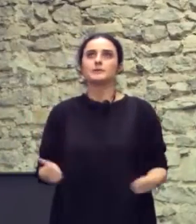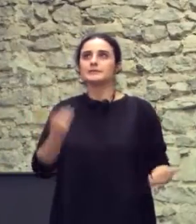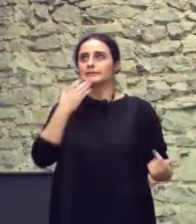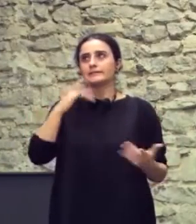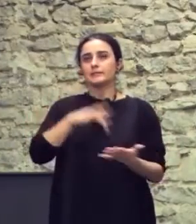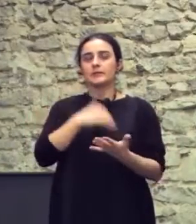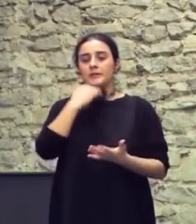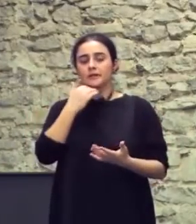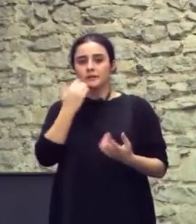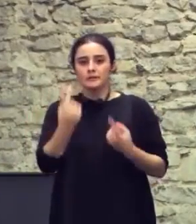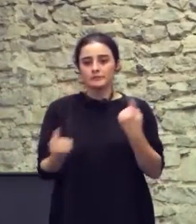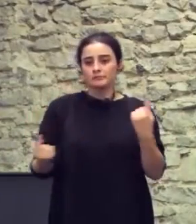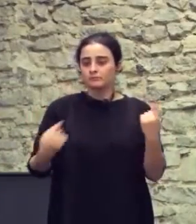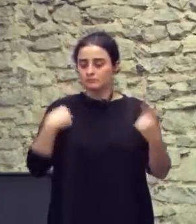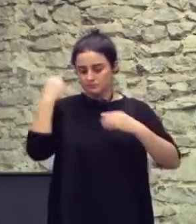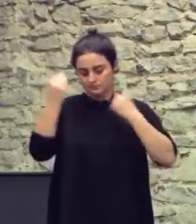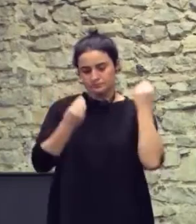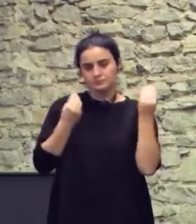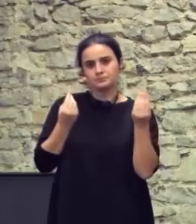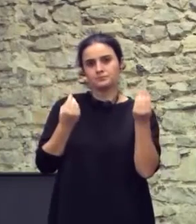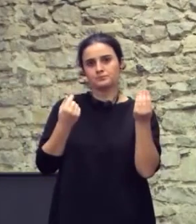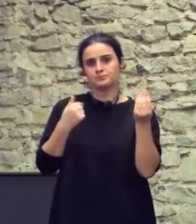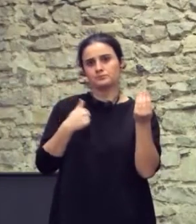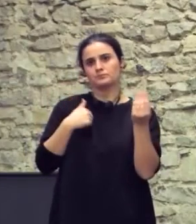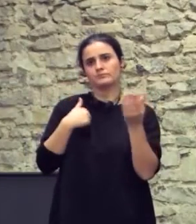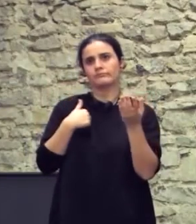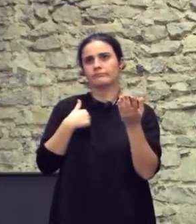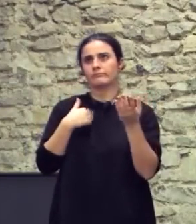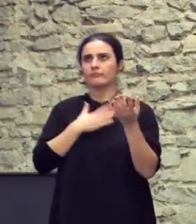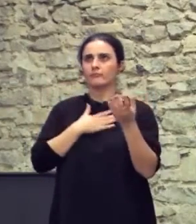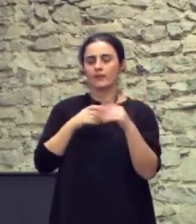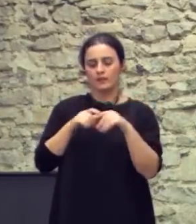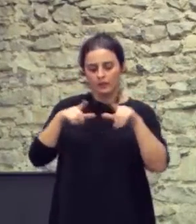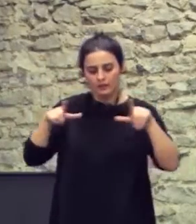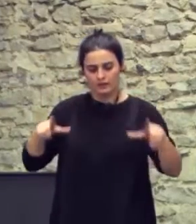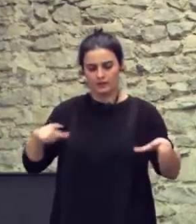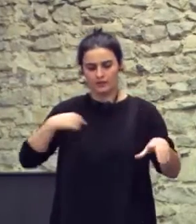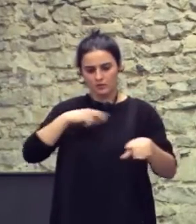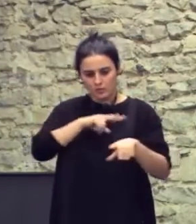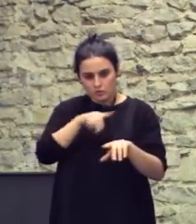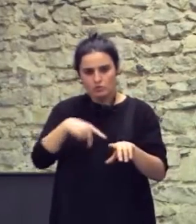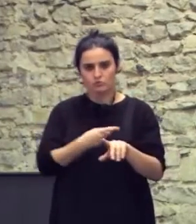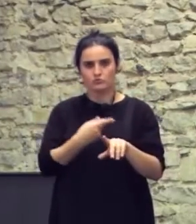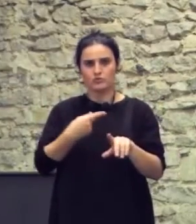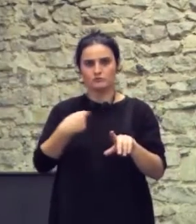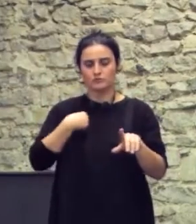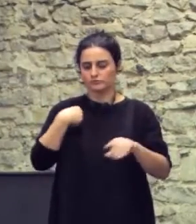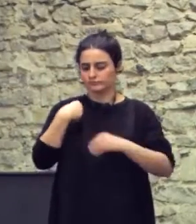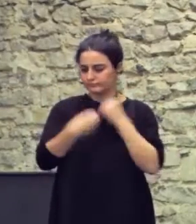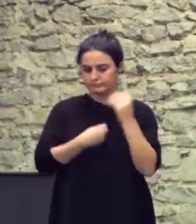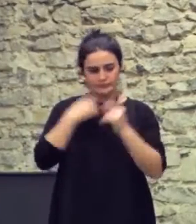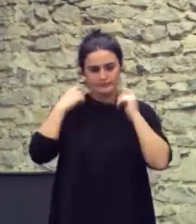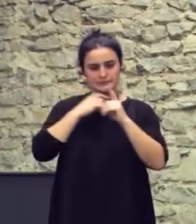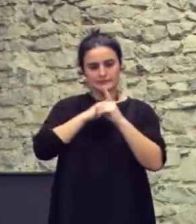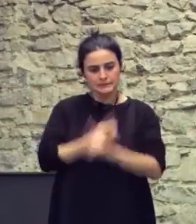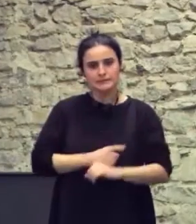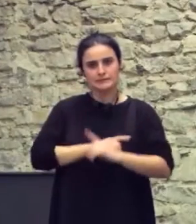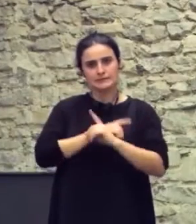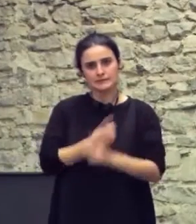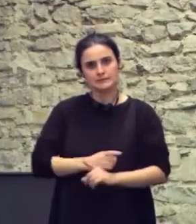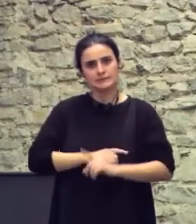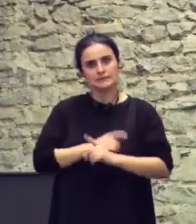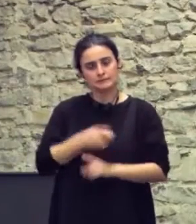horretan ari baldin bada eta pentsatzen baldin badu nik klasean bi ordutan hau egiten dut eta ez dakit nahikoa den, bai beharrezkoa